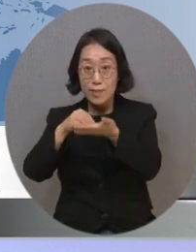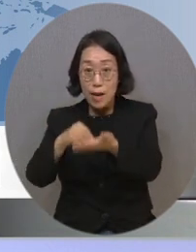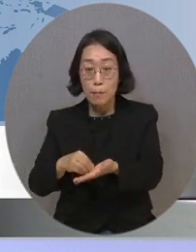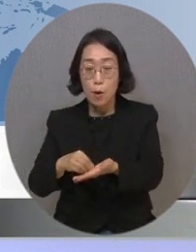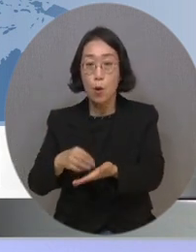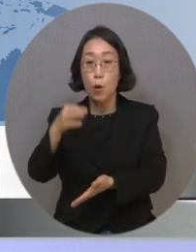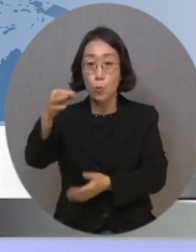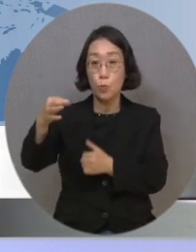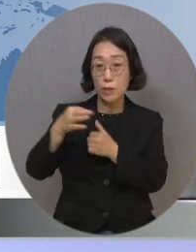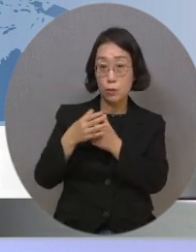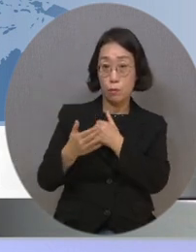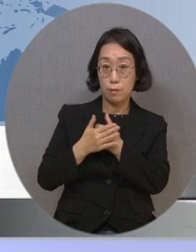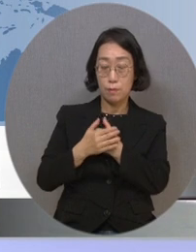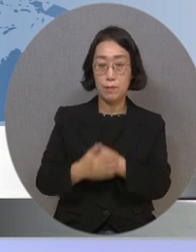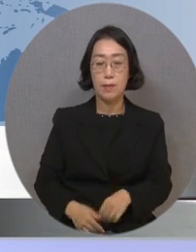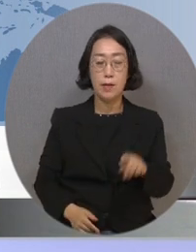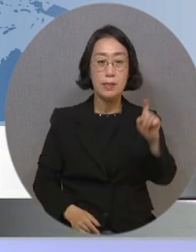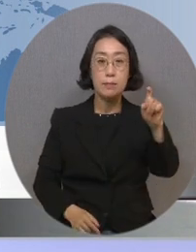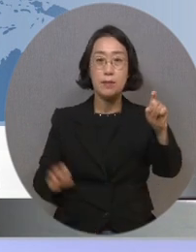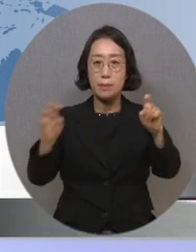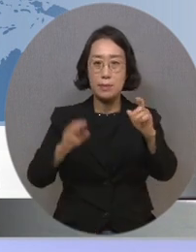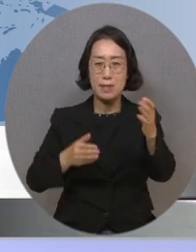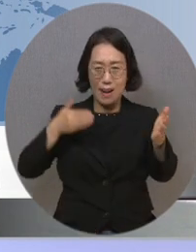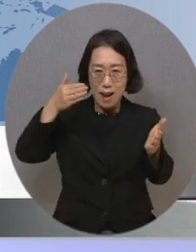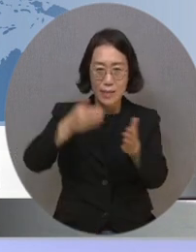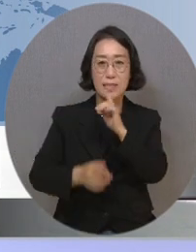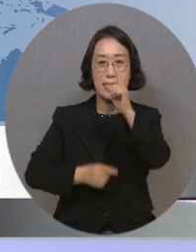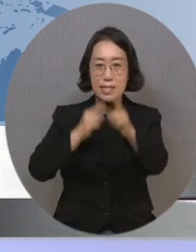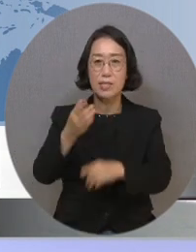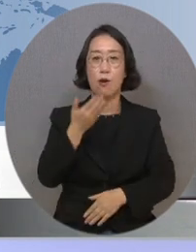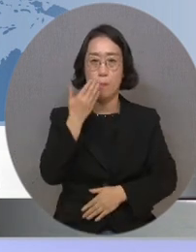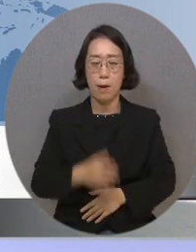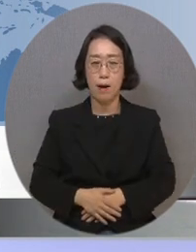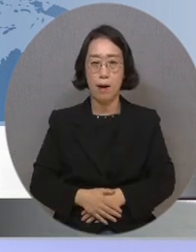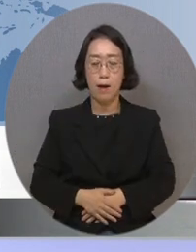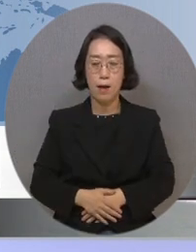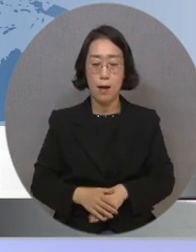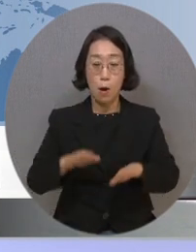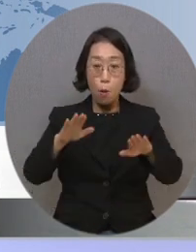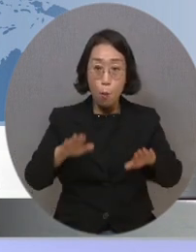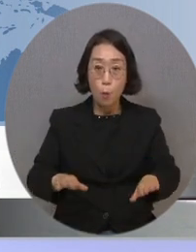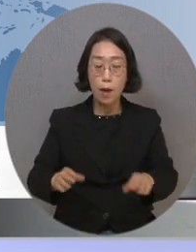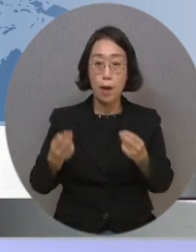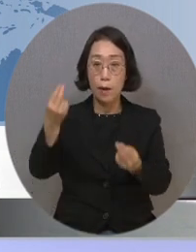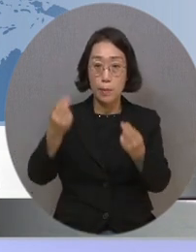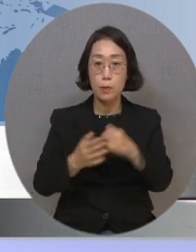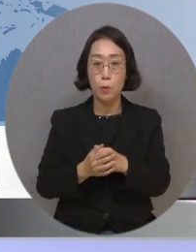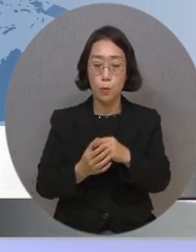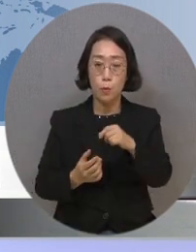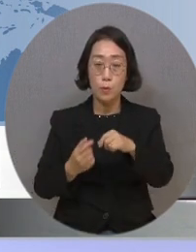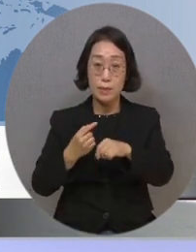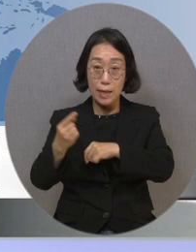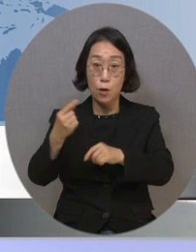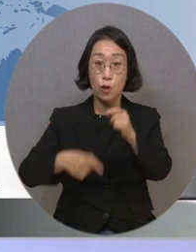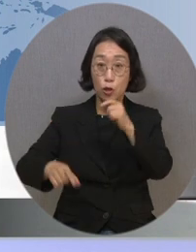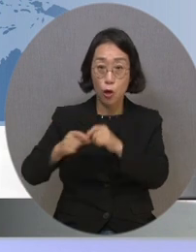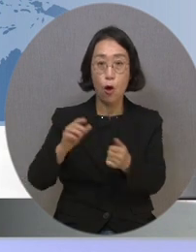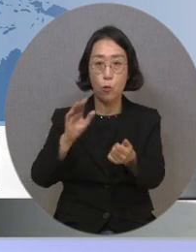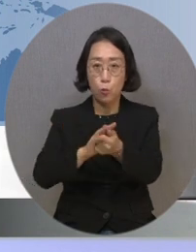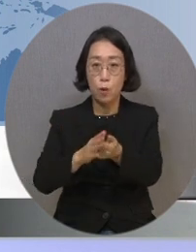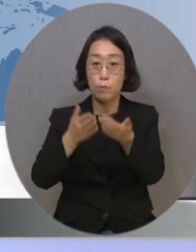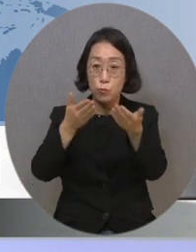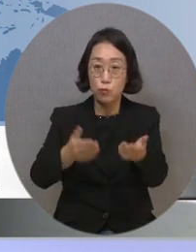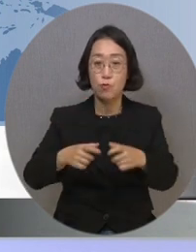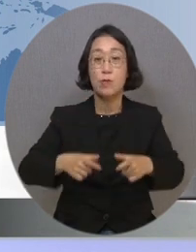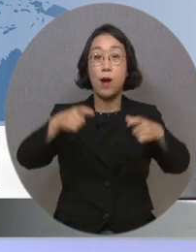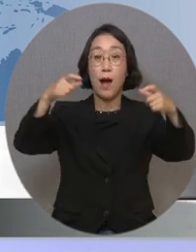이용권 신청이 오늘 30일까지 이루어집니다 올해 대비 지원 인원과 금액을 늘려 취약계층의 스포츠 참여